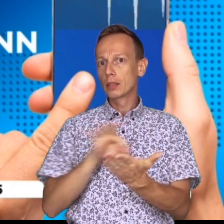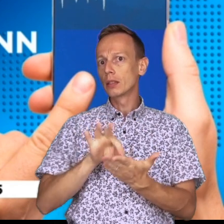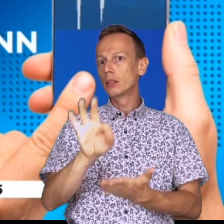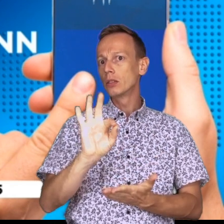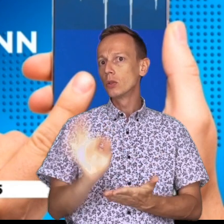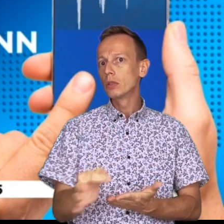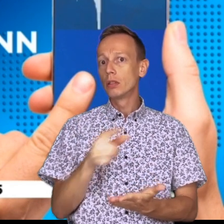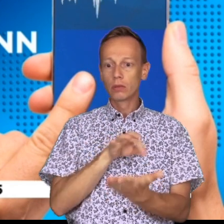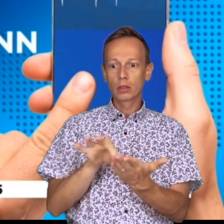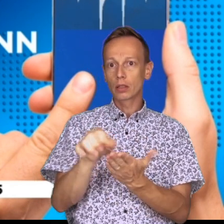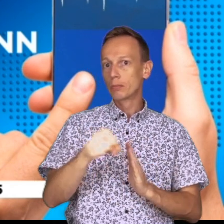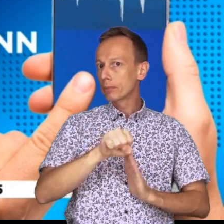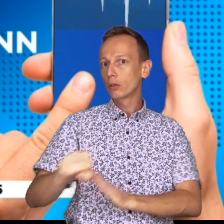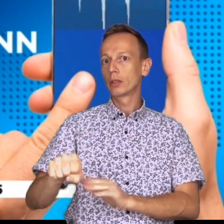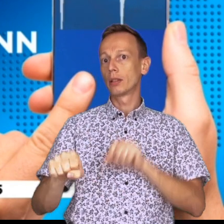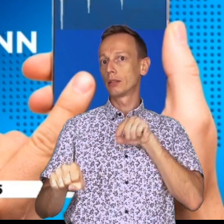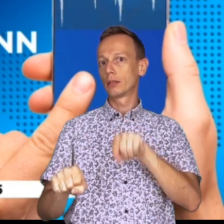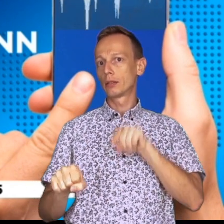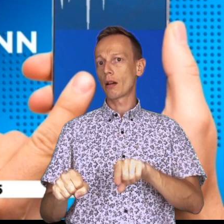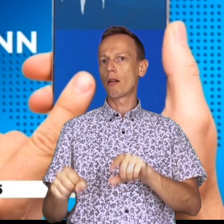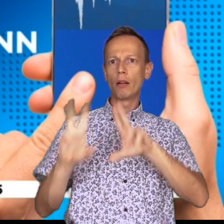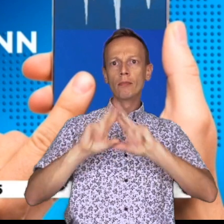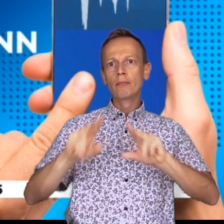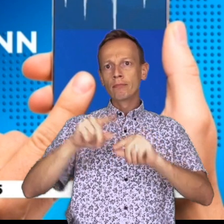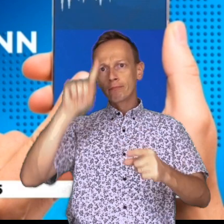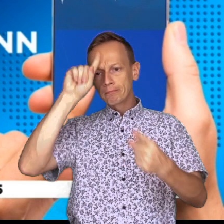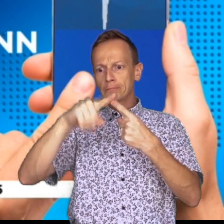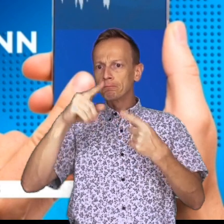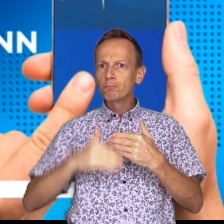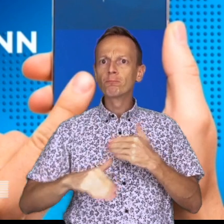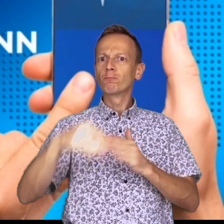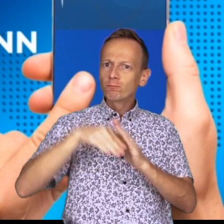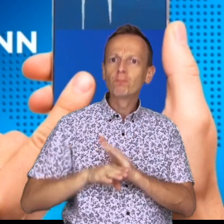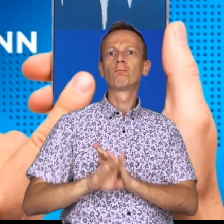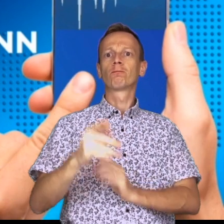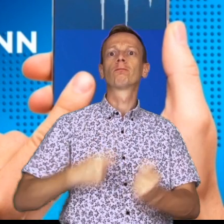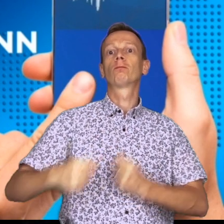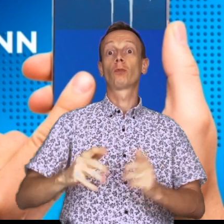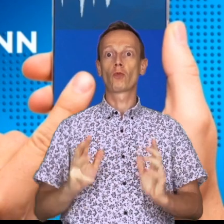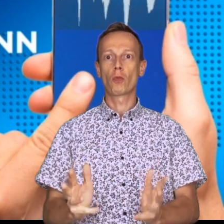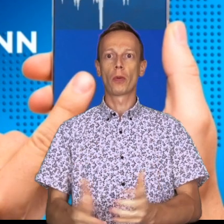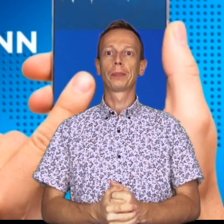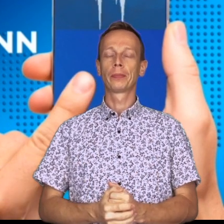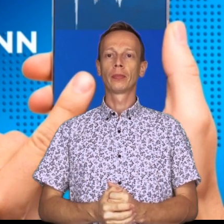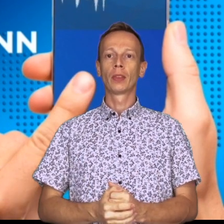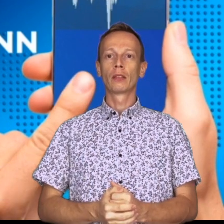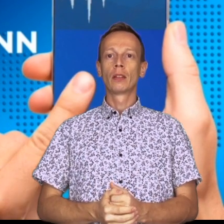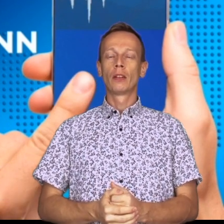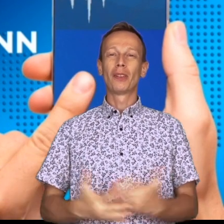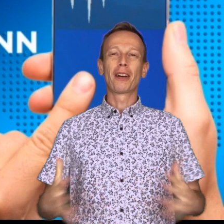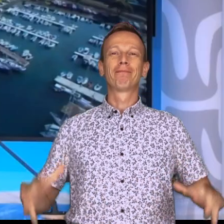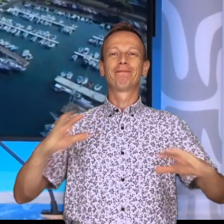qui sont importantes, c'est des mesures stratégiques, c'est elles qui doivent primer pour parler d'un vrai et un fort cap de rebond